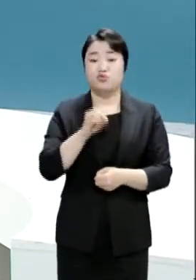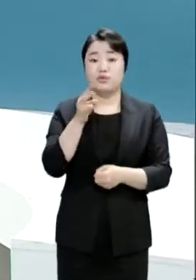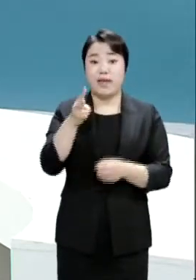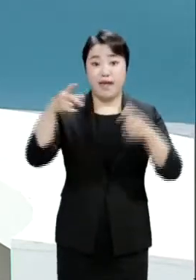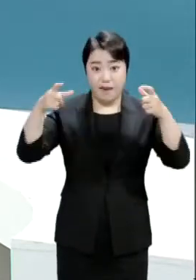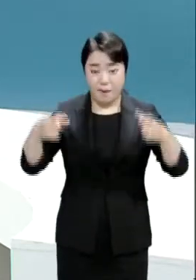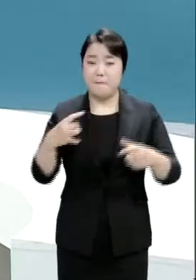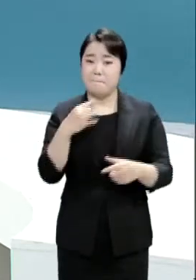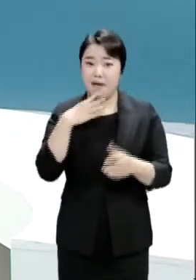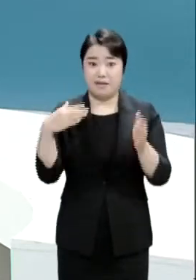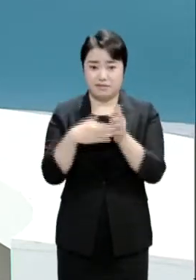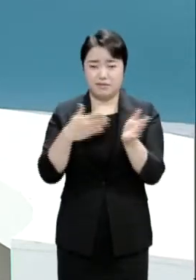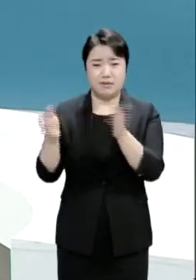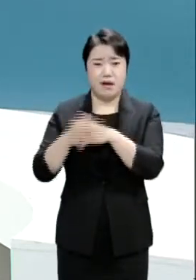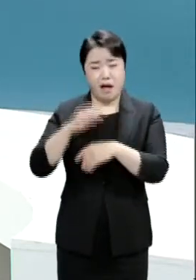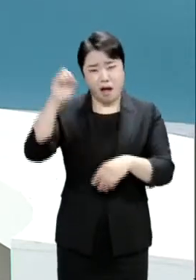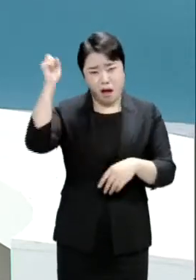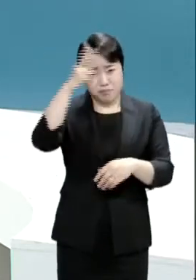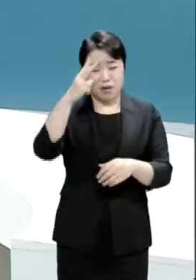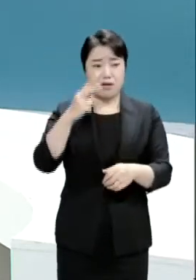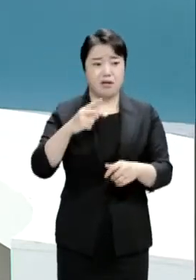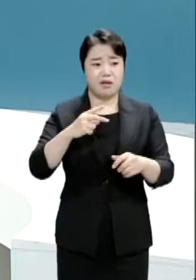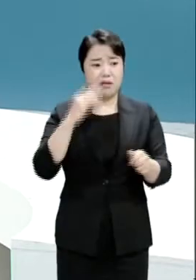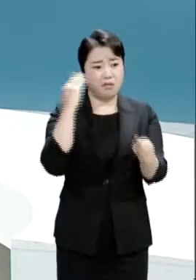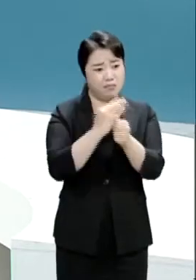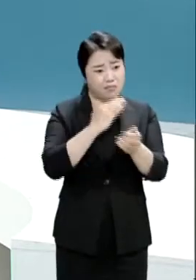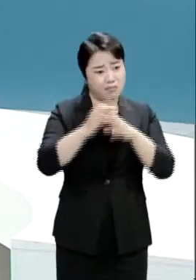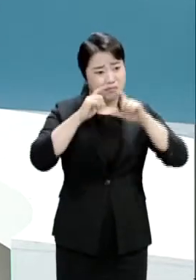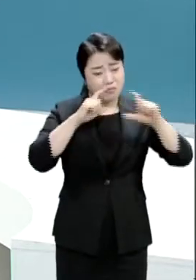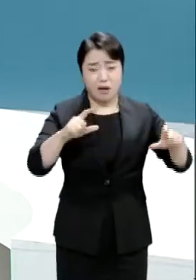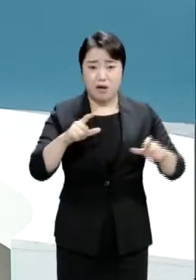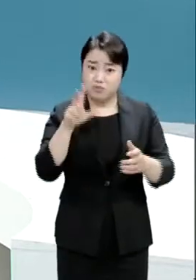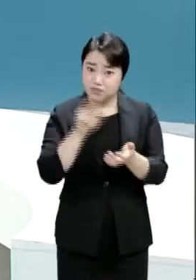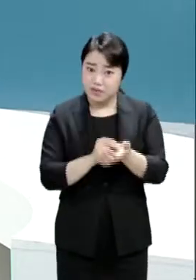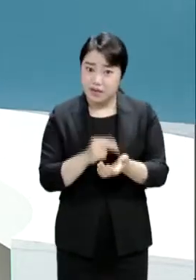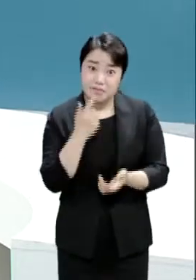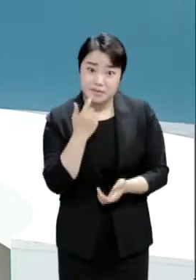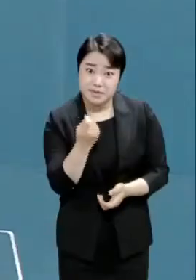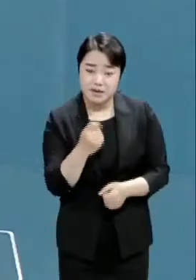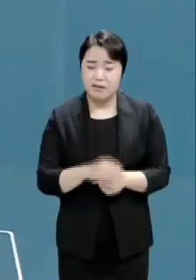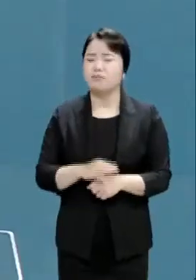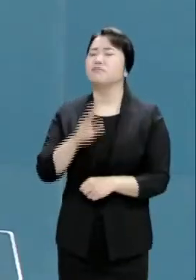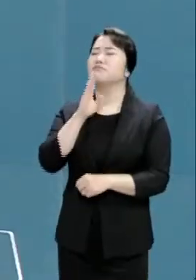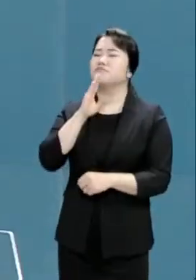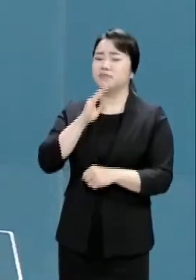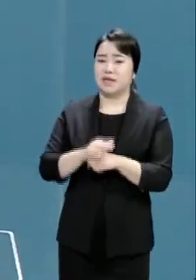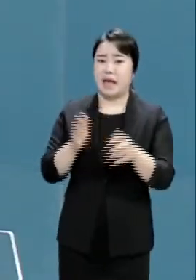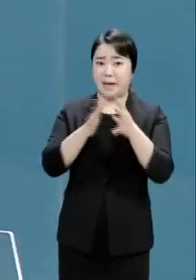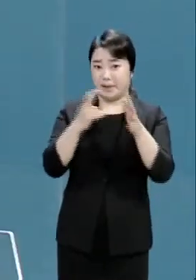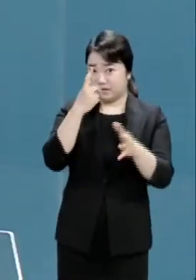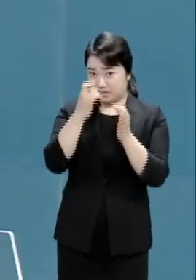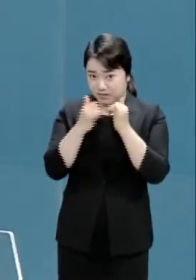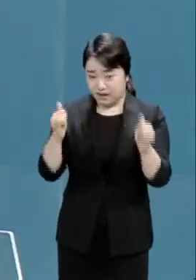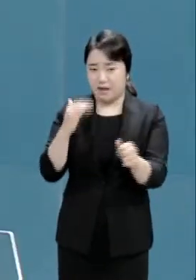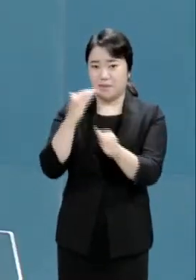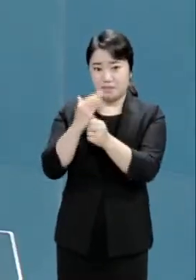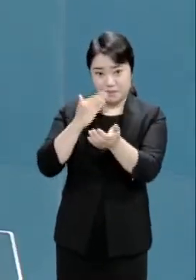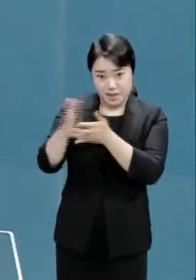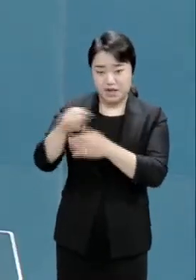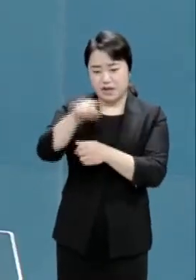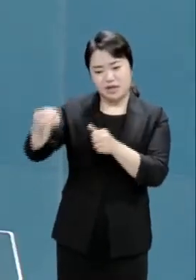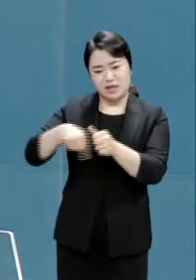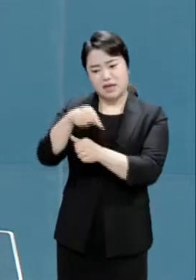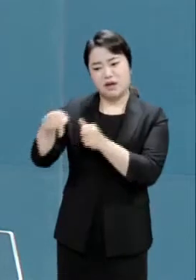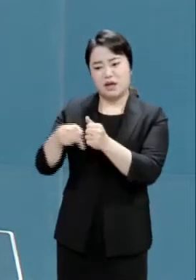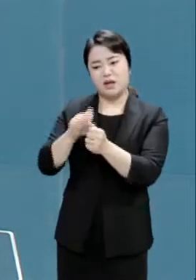해고 문제지만 이게 갑작스러운 이 통보 문제가 있는 거 아닌가요? 네, 그렇죠. 그러니까 아파트 경비 노동자들 해고와 관련해서 여러 가지